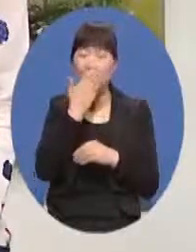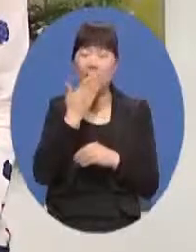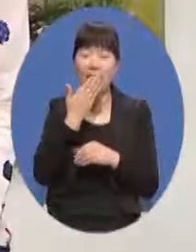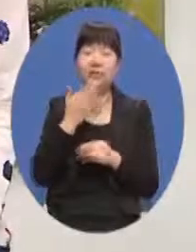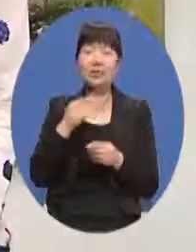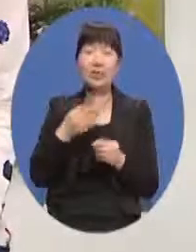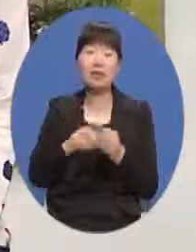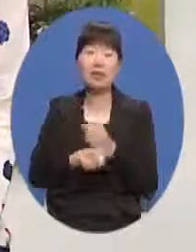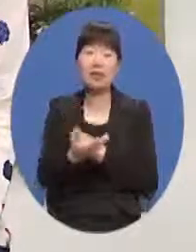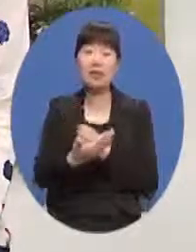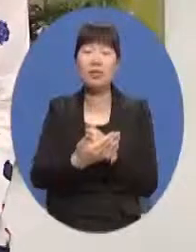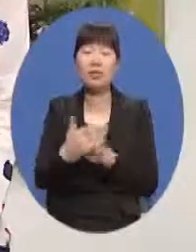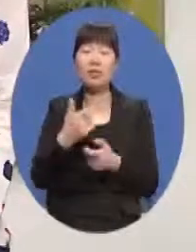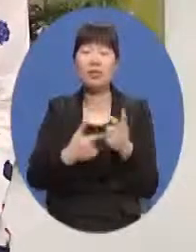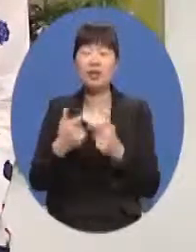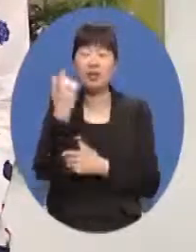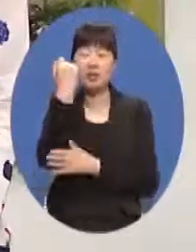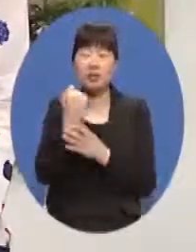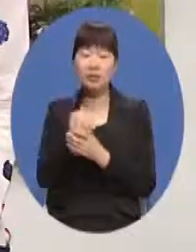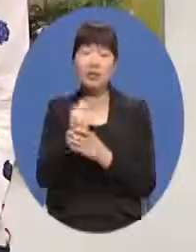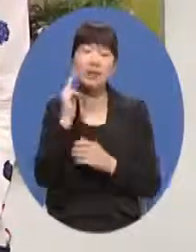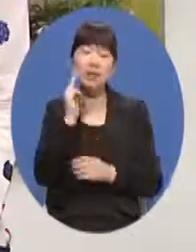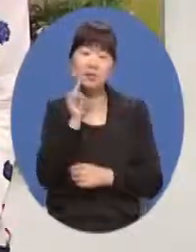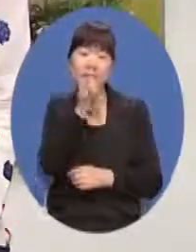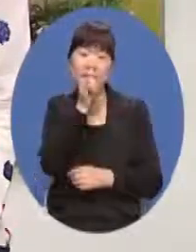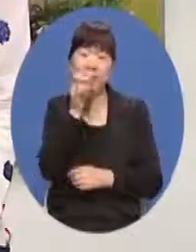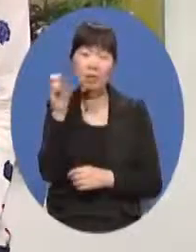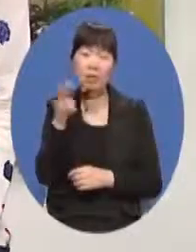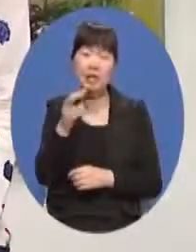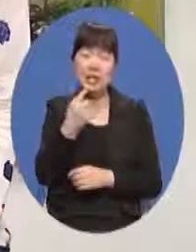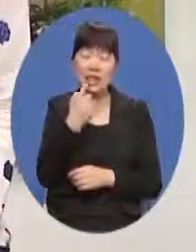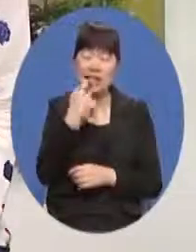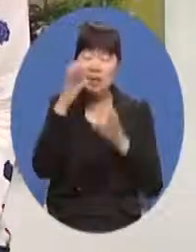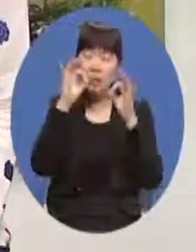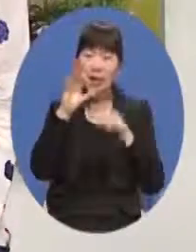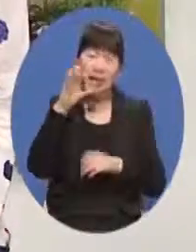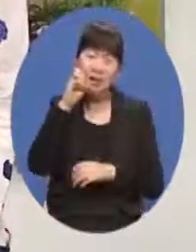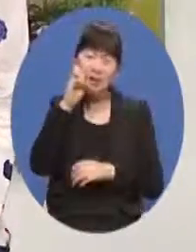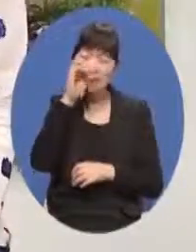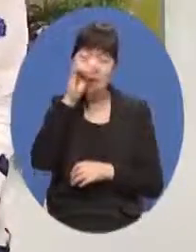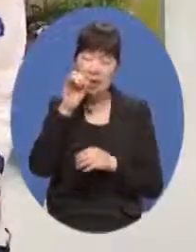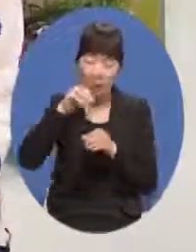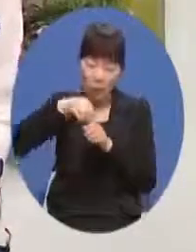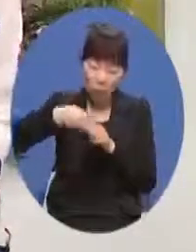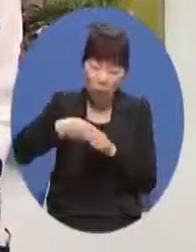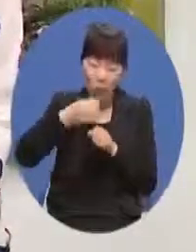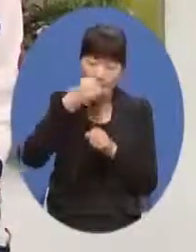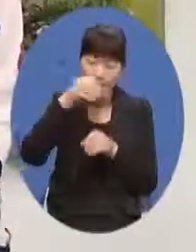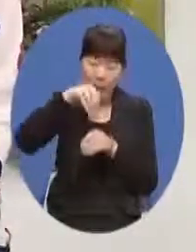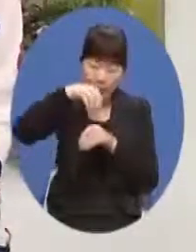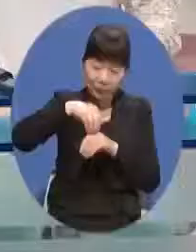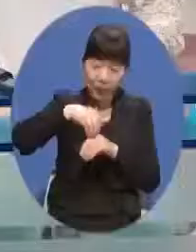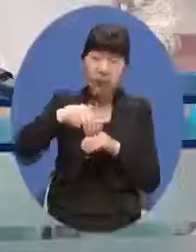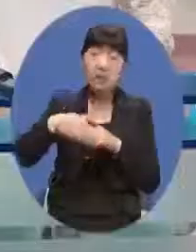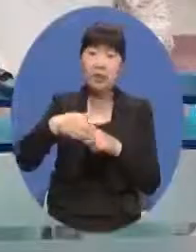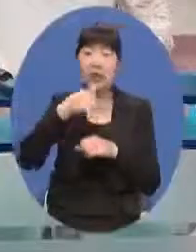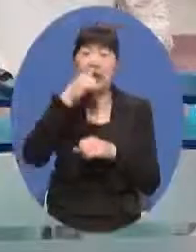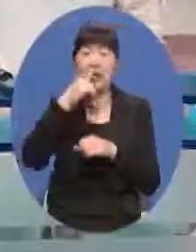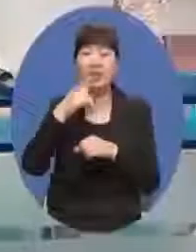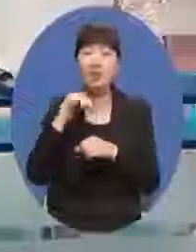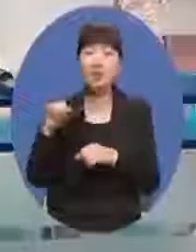거죠. 그렇게 되면 더욱더 충치가 더 유발이 되고 또 치아에 보면 씹는 부분에 홈이 패여 있는데 거기에 쏙 네. 들어가서 있으면